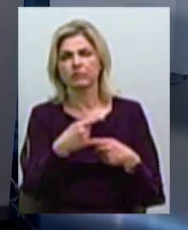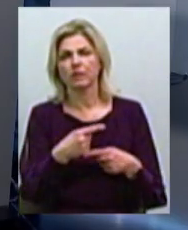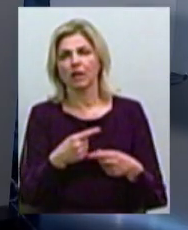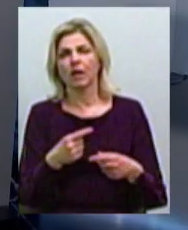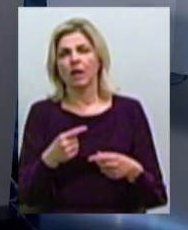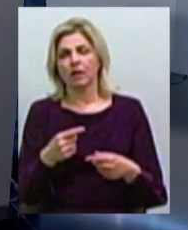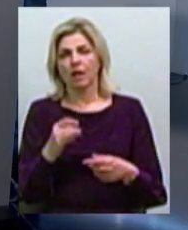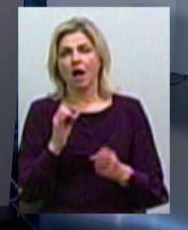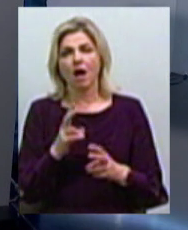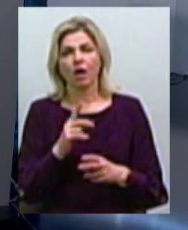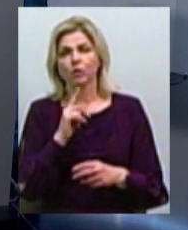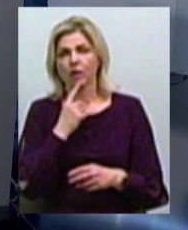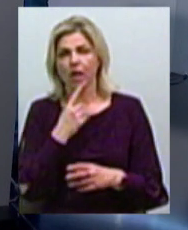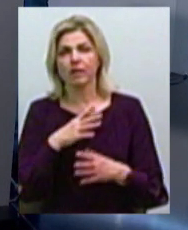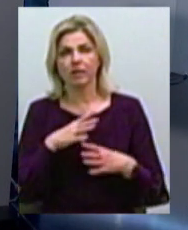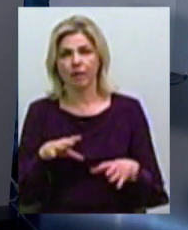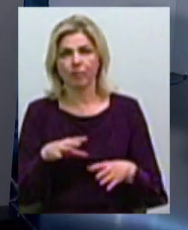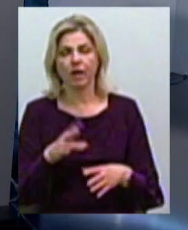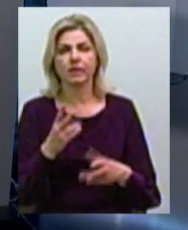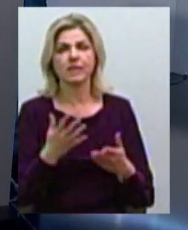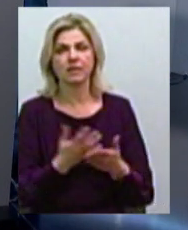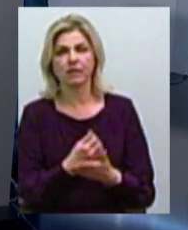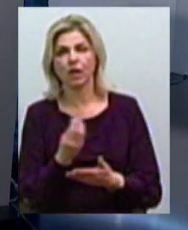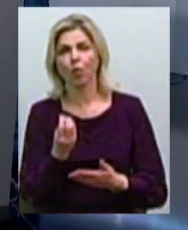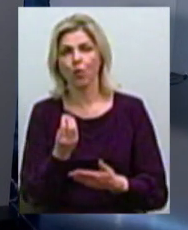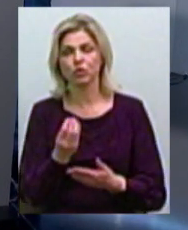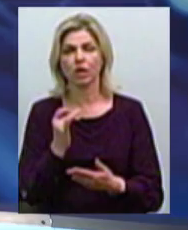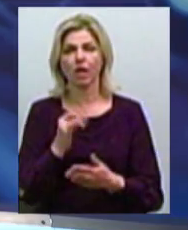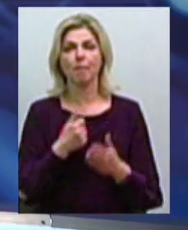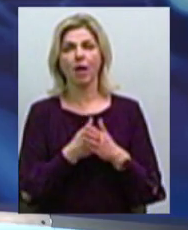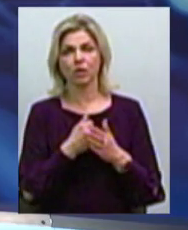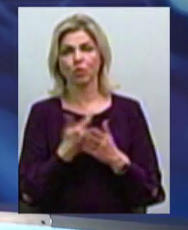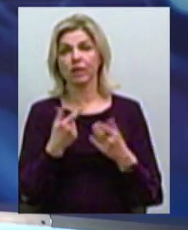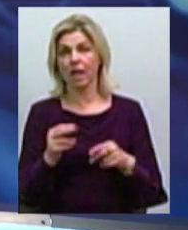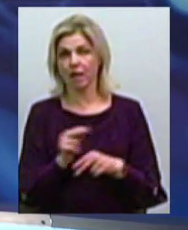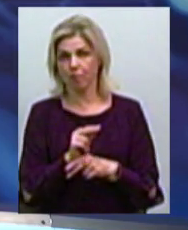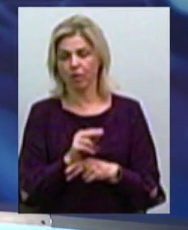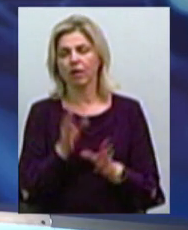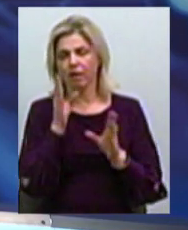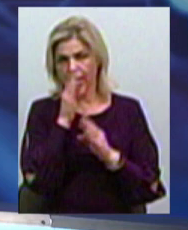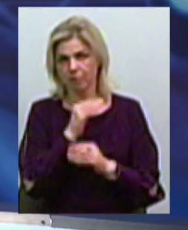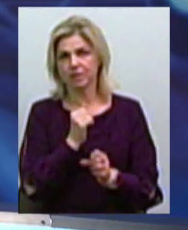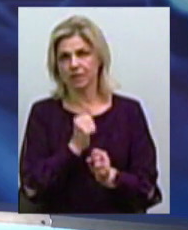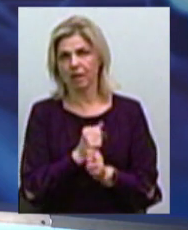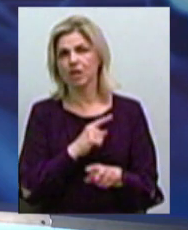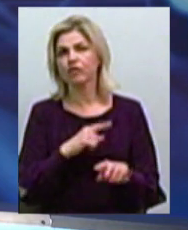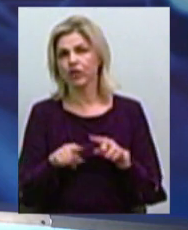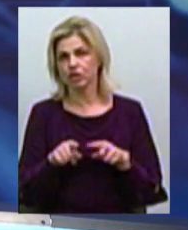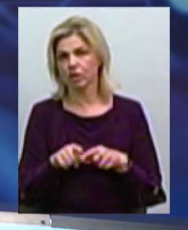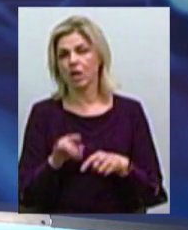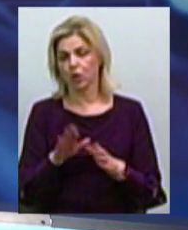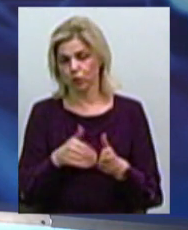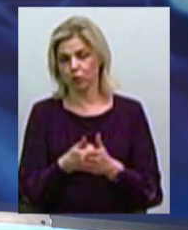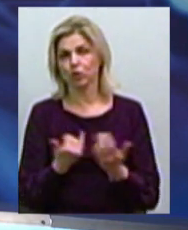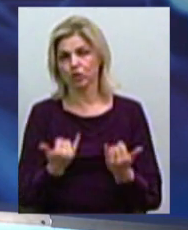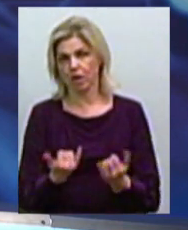би їм складно не було, да, там, знайти кошти, там, базу, на якій це ремонтувати, але вони це зроблять. Зроблять швидше. І вони це роблять до цього часу.